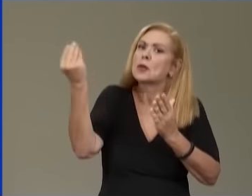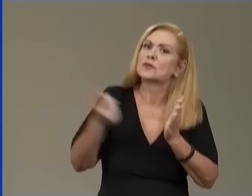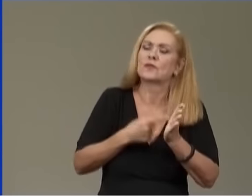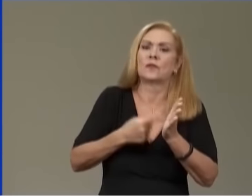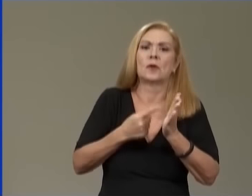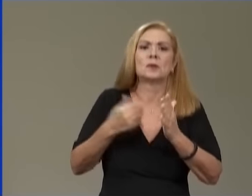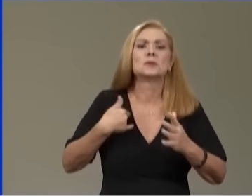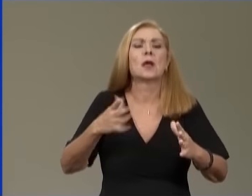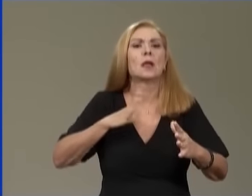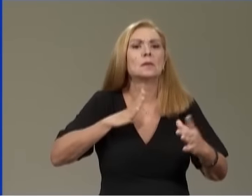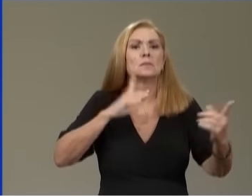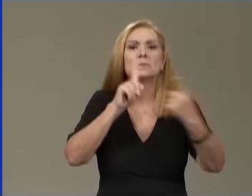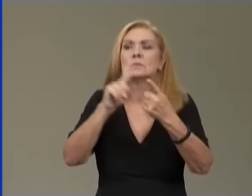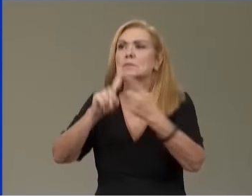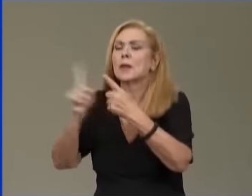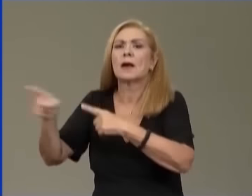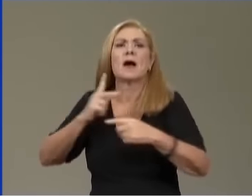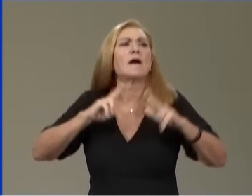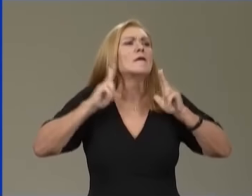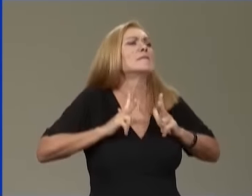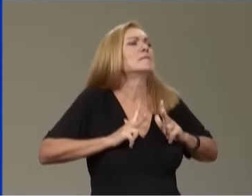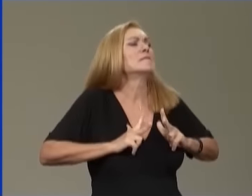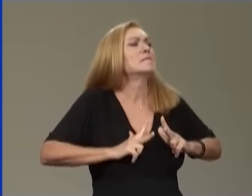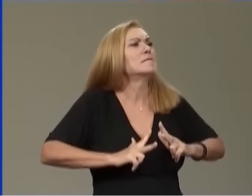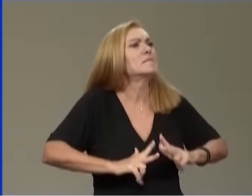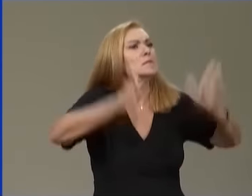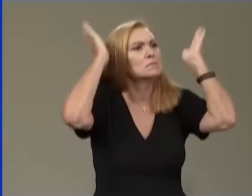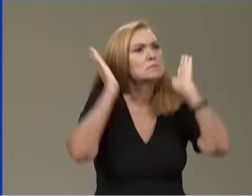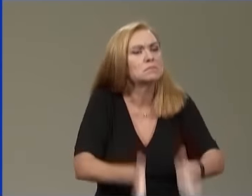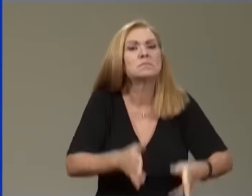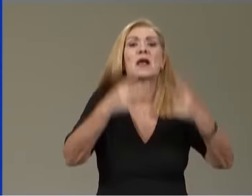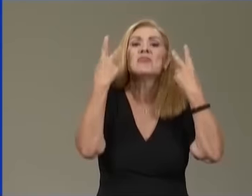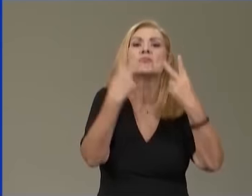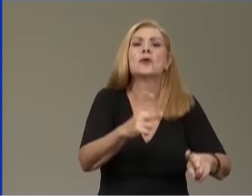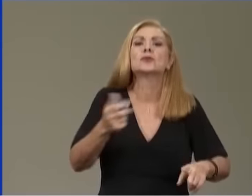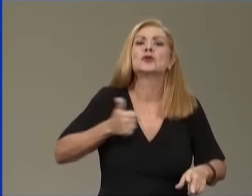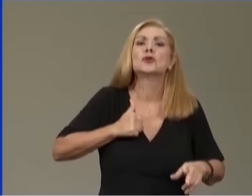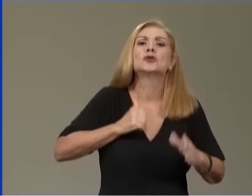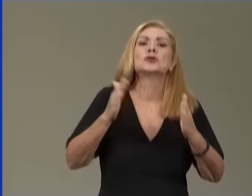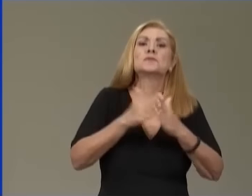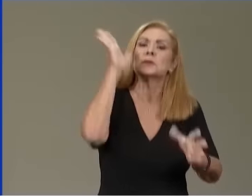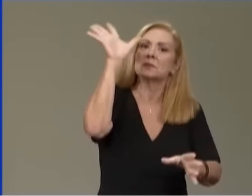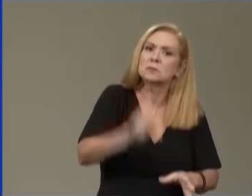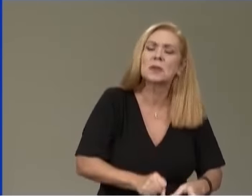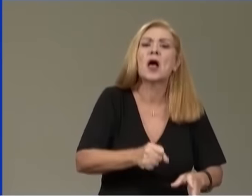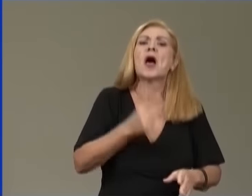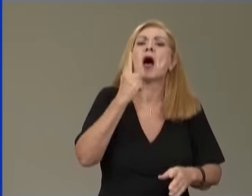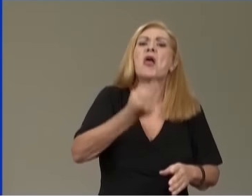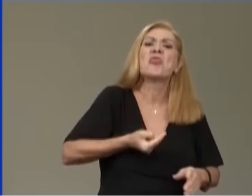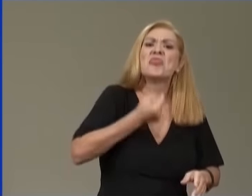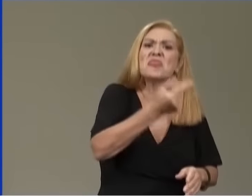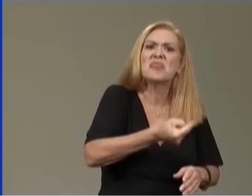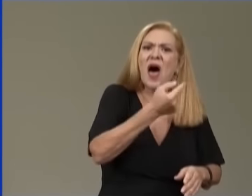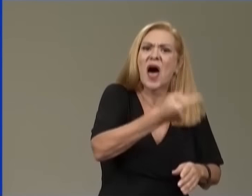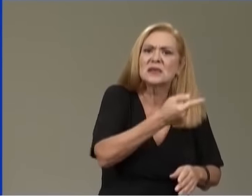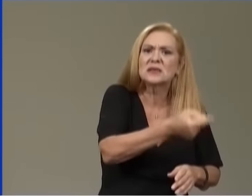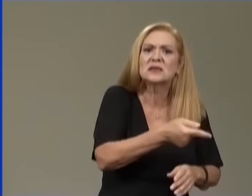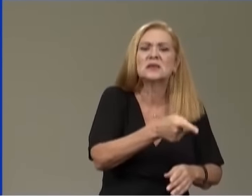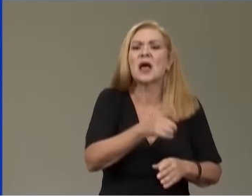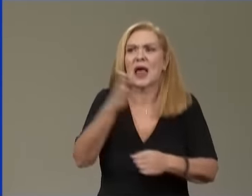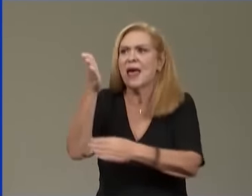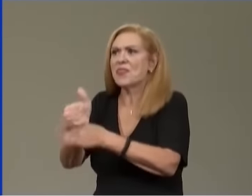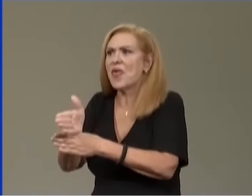οποίοι αισθάνονται αυτή τη μεγάλη ικανοποίηση ότι μπόρεσαν και απέξαν το δικό τους σπίτι πληρώνοντας μια δόση στεγαστικού δανείου που είναι χαμηλότερη από όσο θα πλήρωναν αν